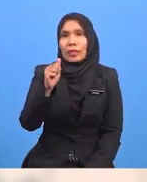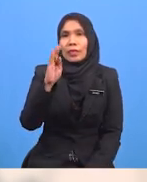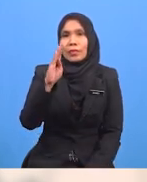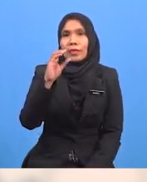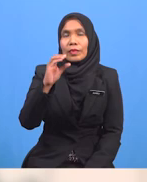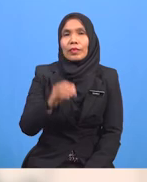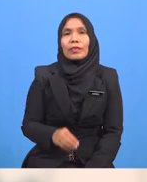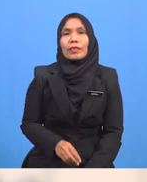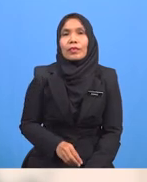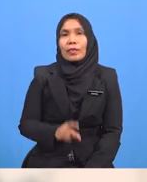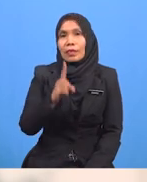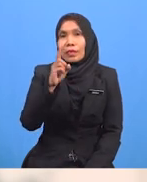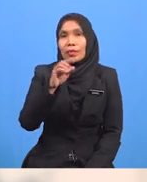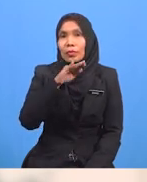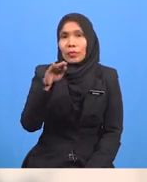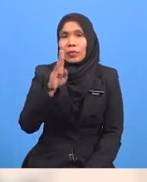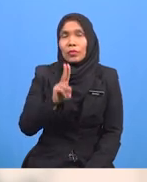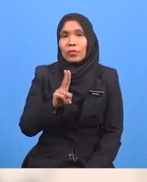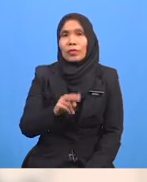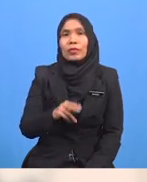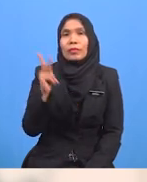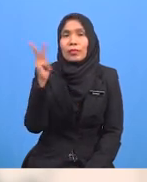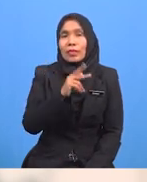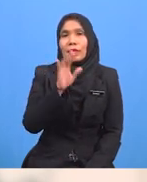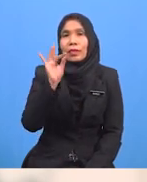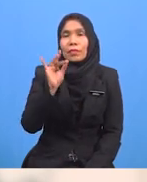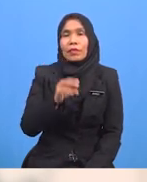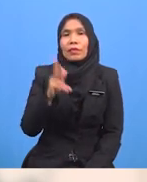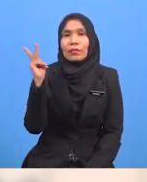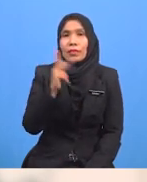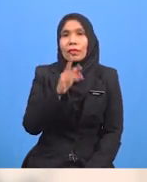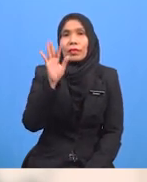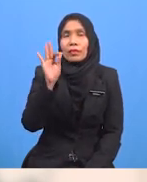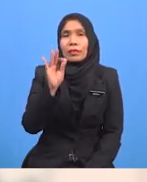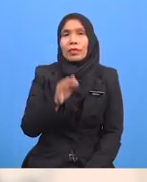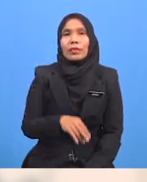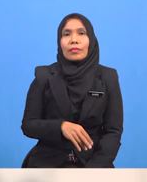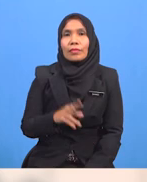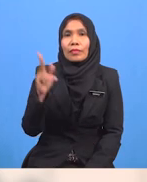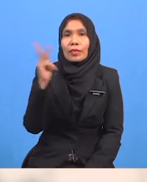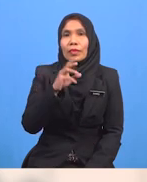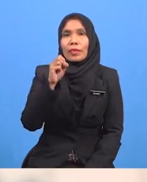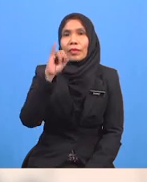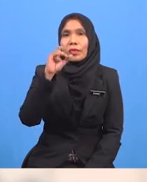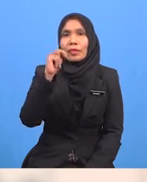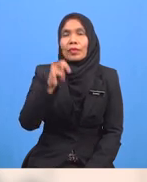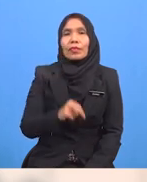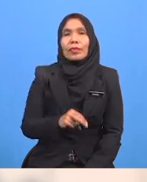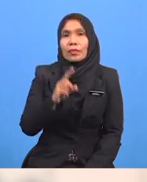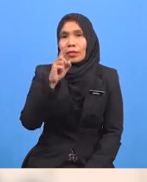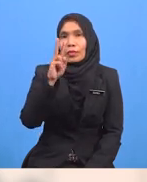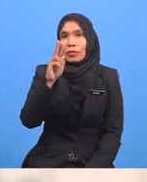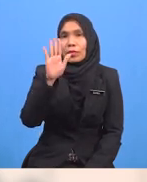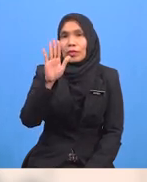adalah 1/2 darat 8 darat 9 darat sign 125°